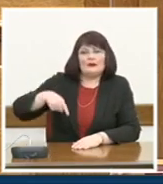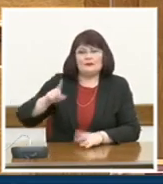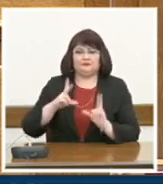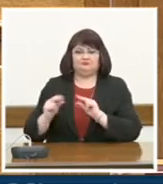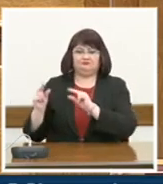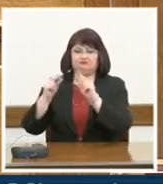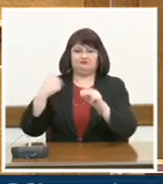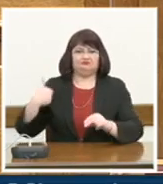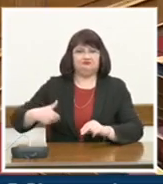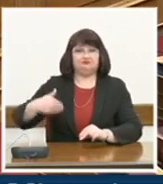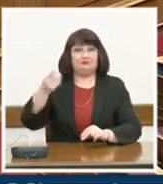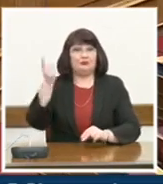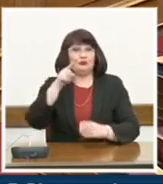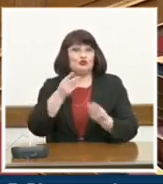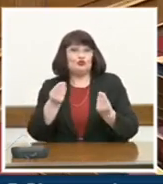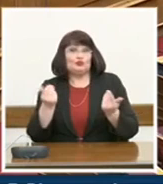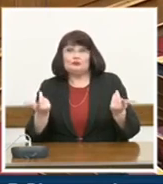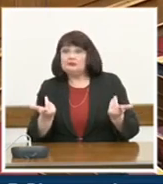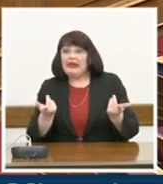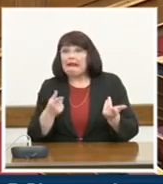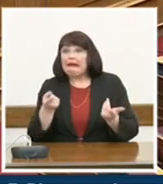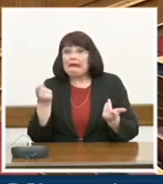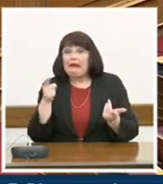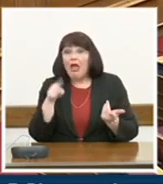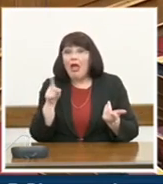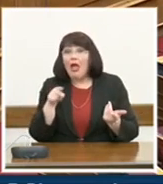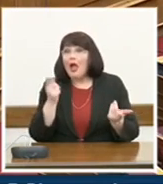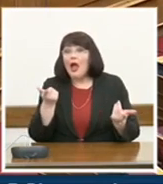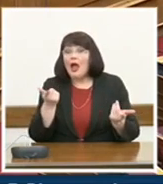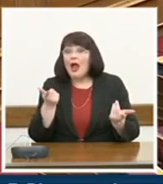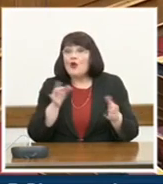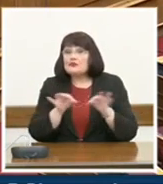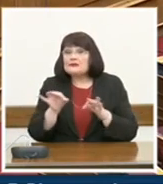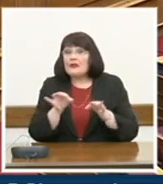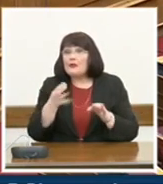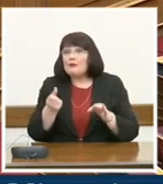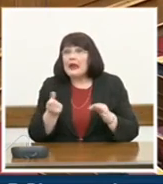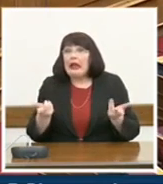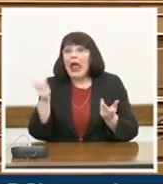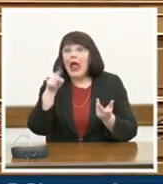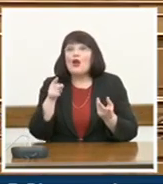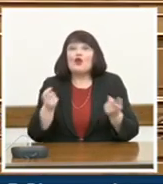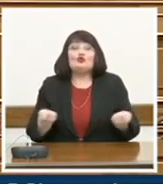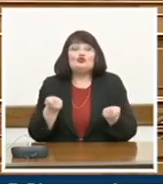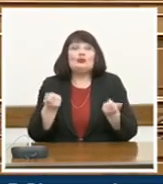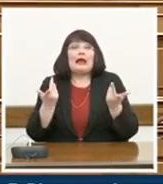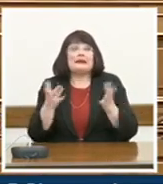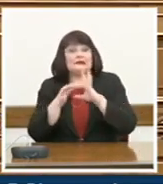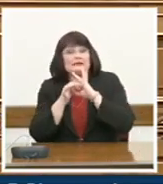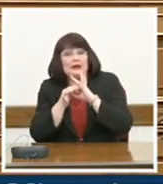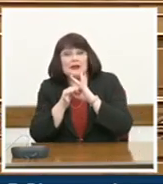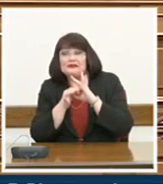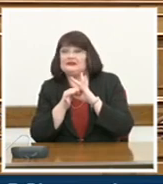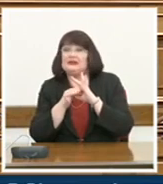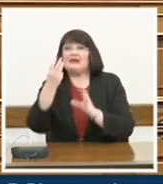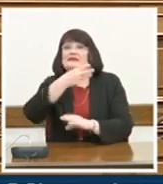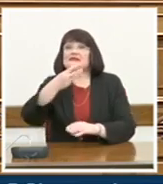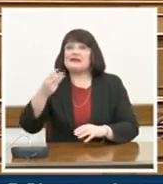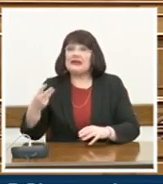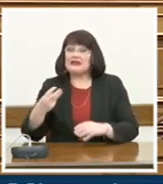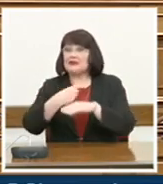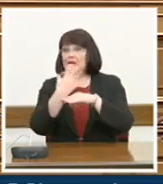διάστημα. Εκτός κι αν υπάρχουν κι άλλα σχέδια, άλλες διεργασίες για συνεργασία του ΣΥΡΙΖΑ και του